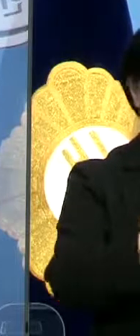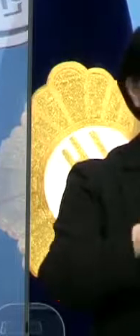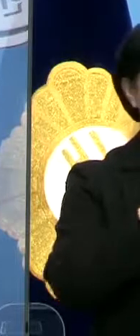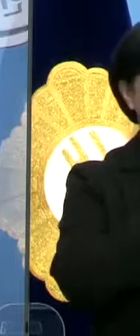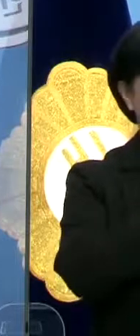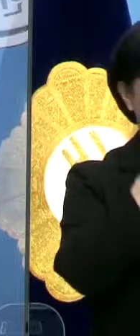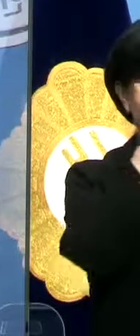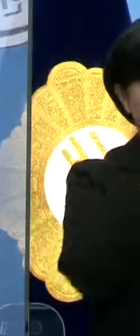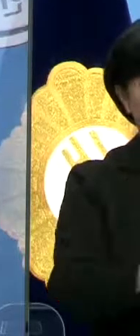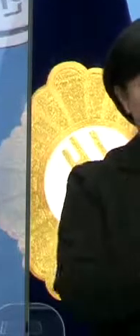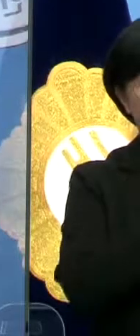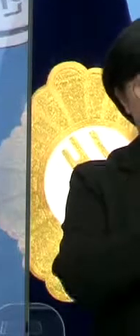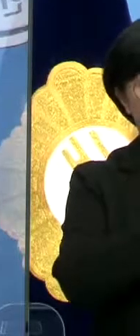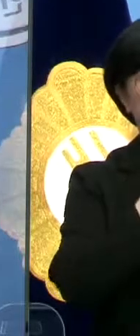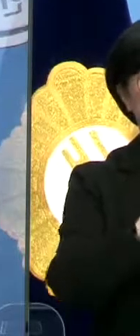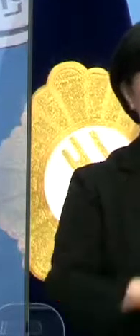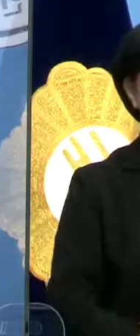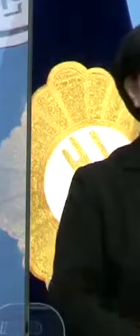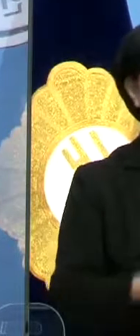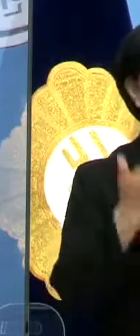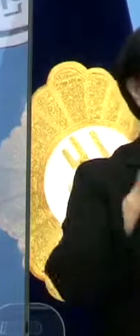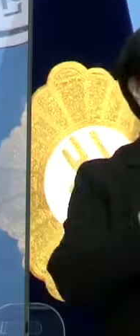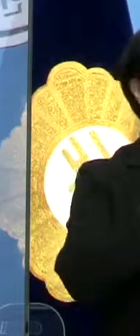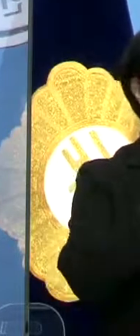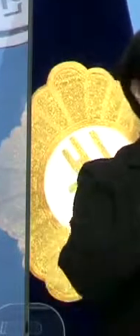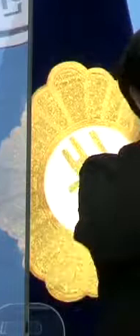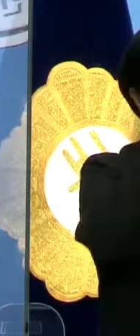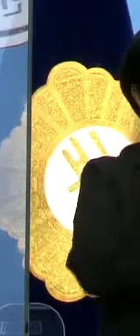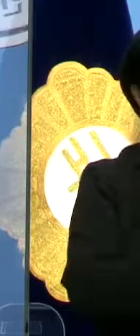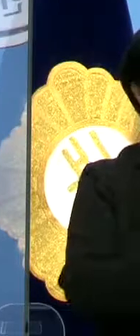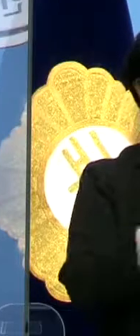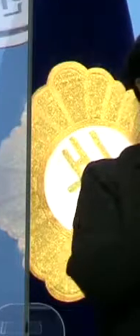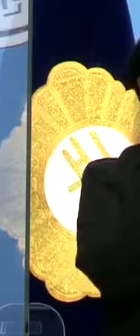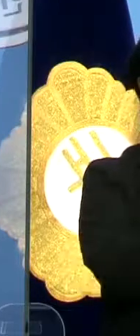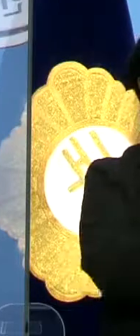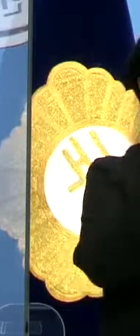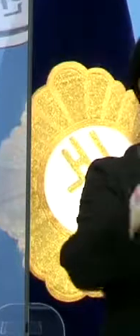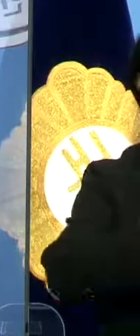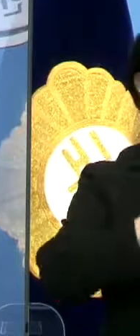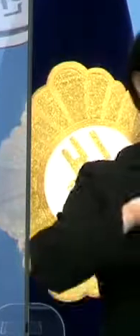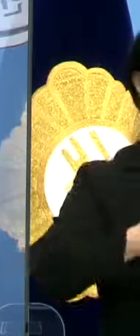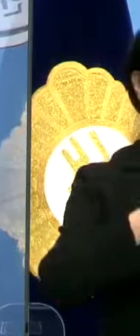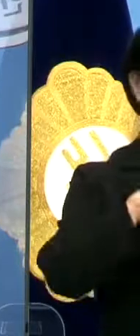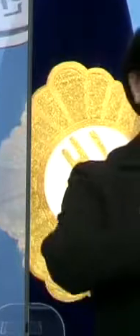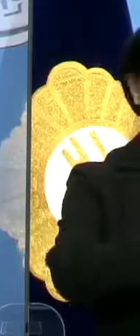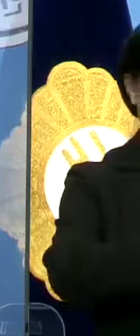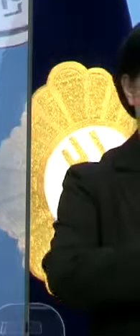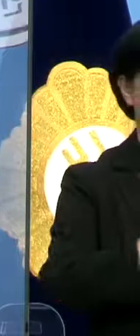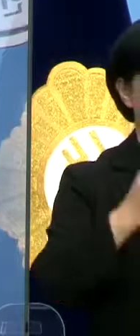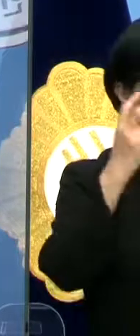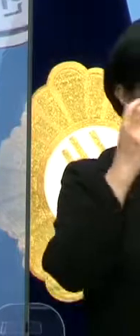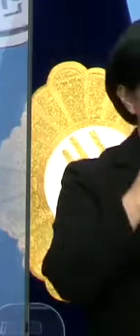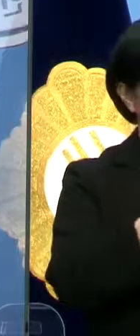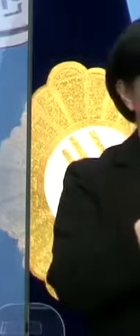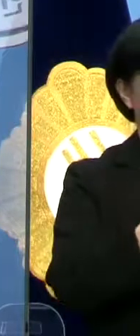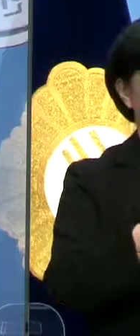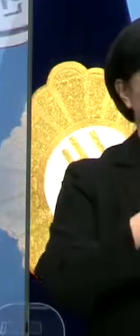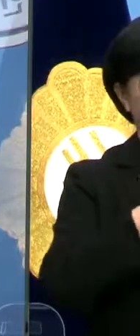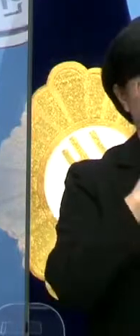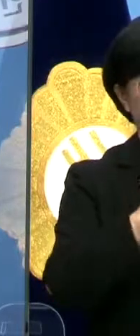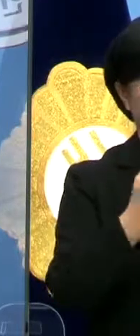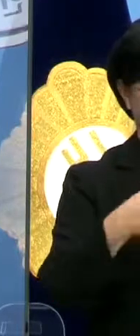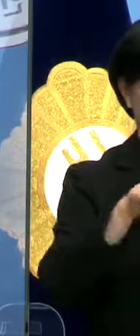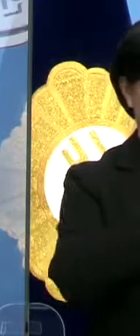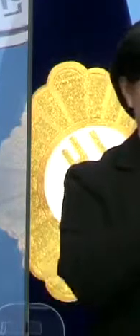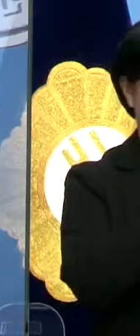할 것이라고 강조했다 하지만 진정한 사과가 책임 정치는 스스로 한 약속과 원칙을 지키는 것이다